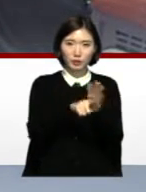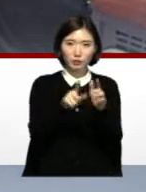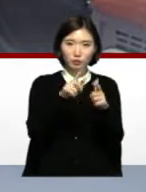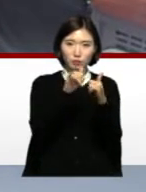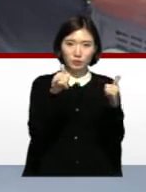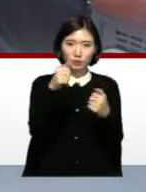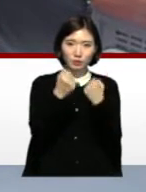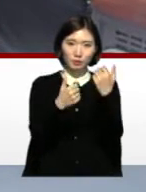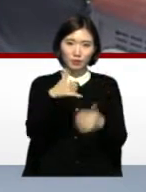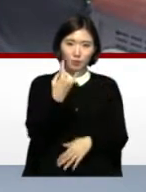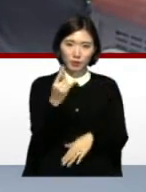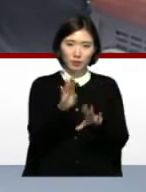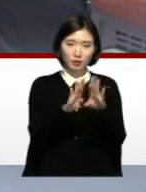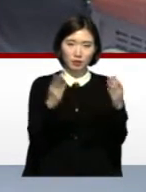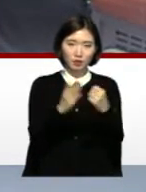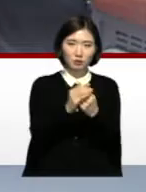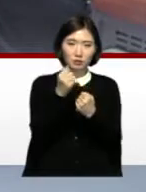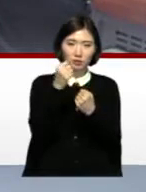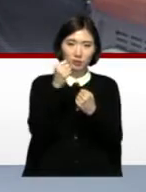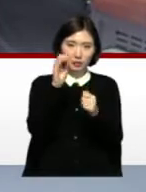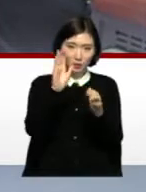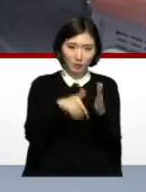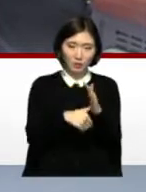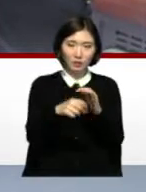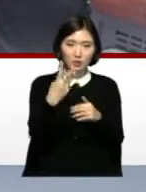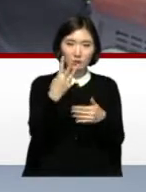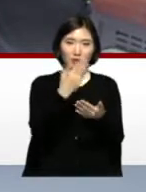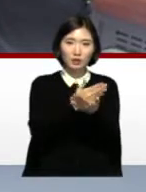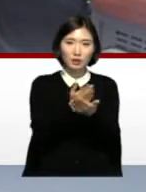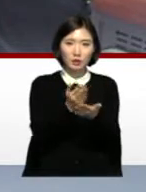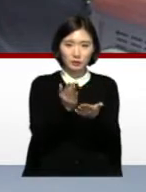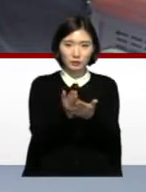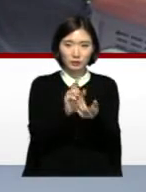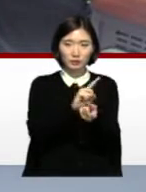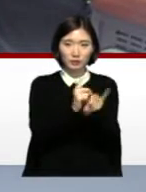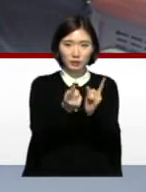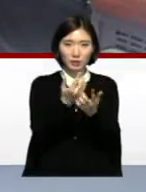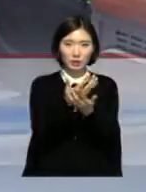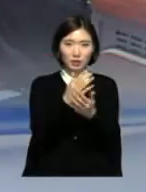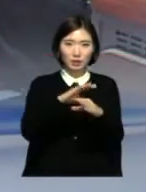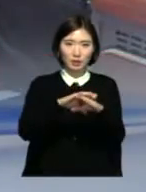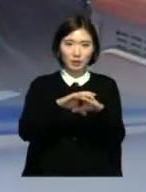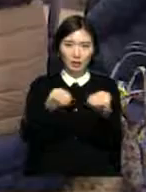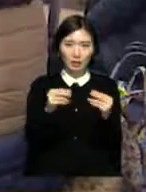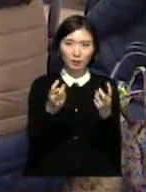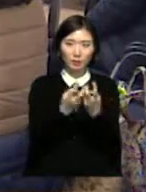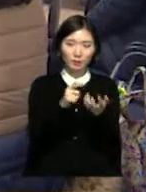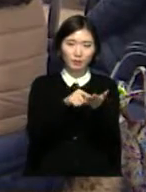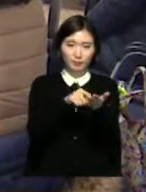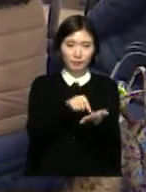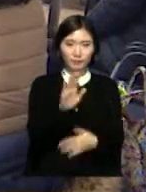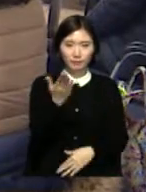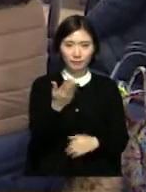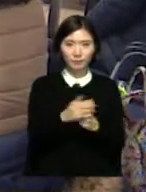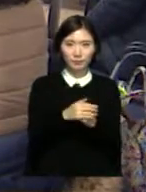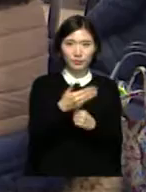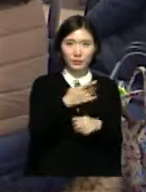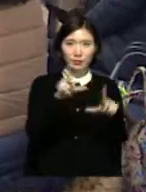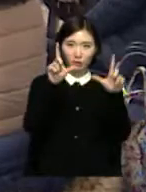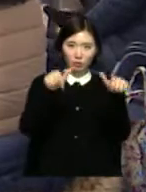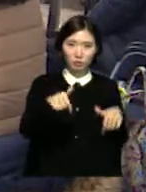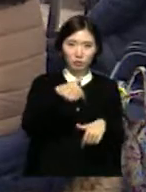주민설명회가 열렸습니다. 이날 설명회에선 세 가지 대안이 제시됐습니다. 보도에 이재용 기자입니다. 강동구